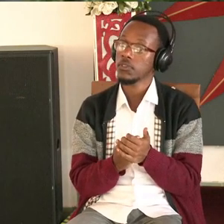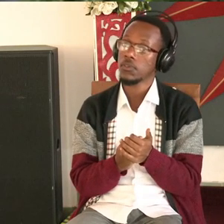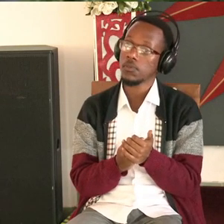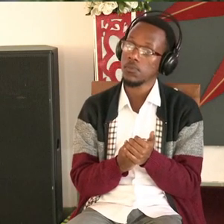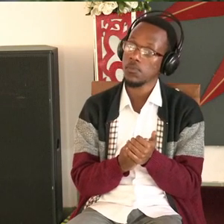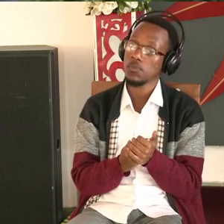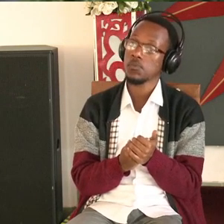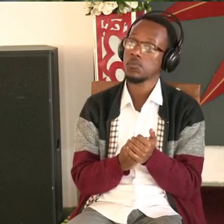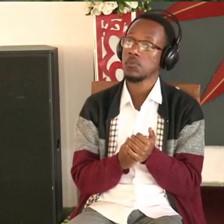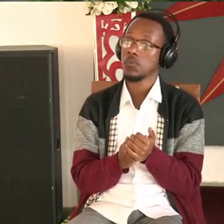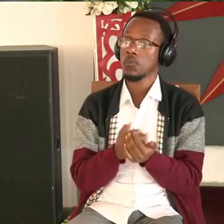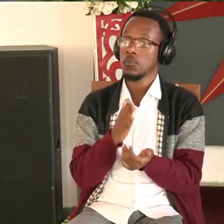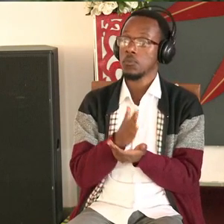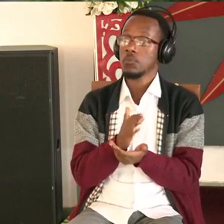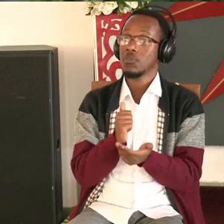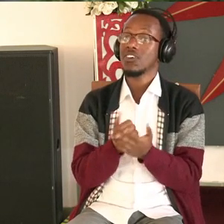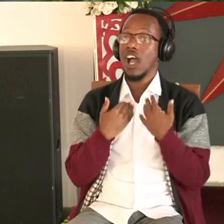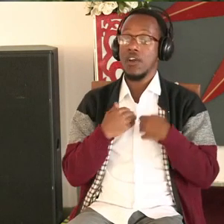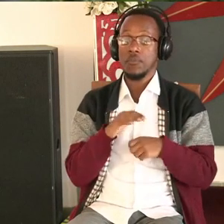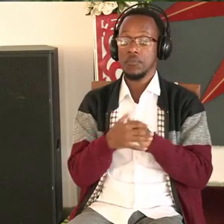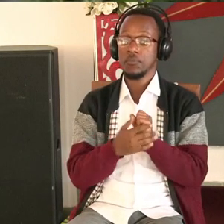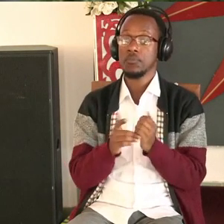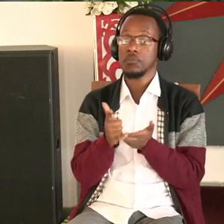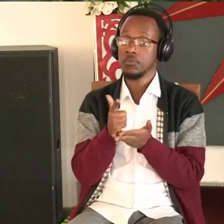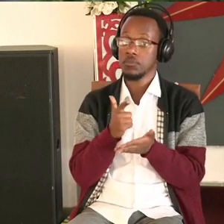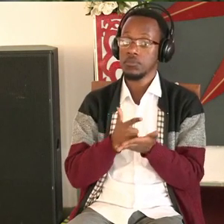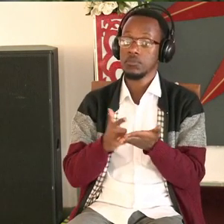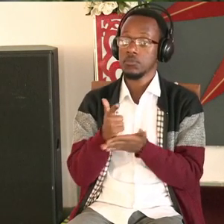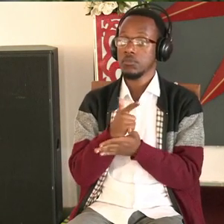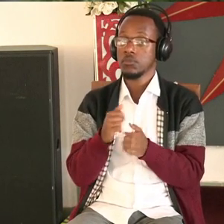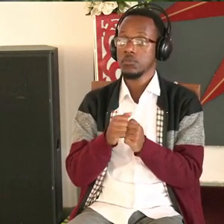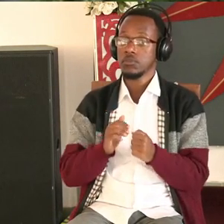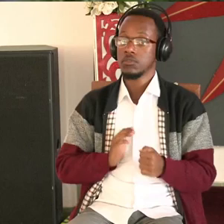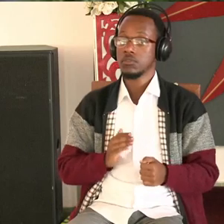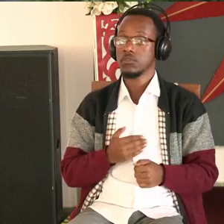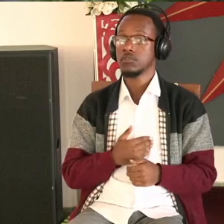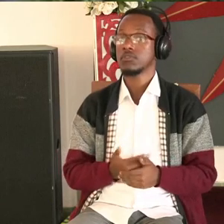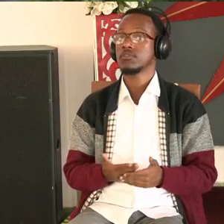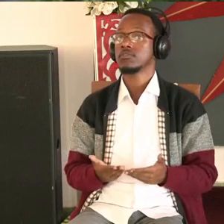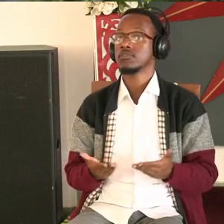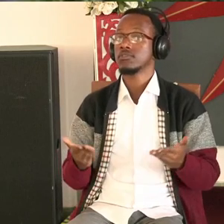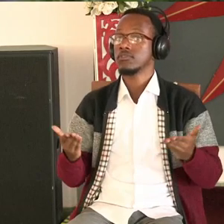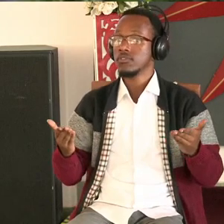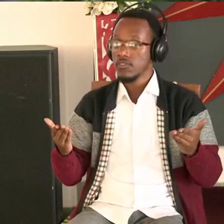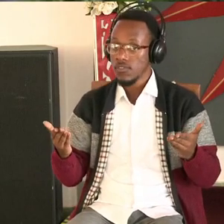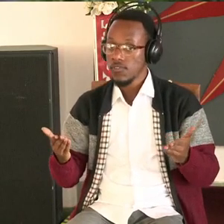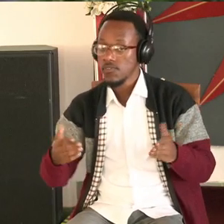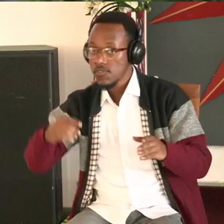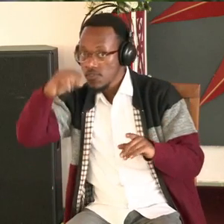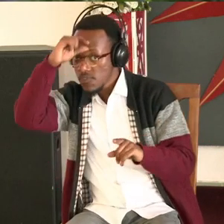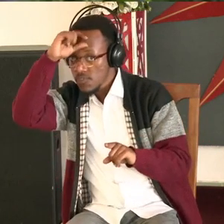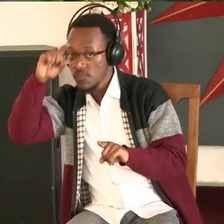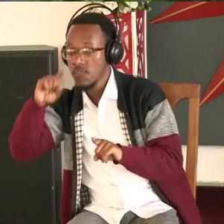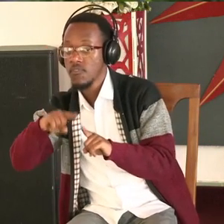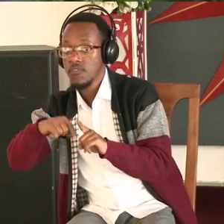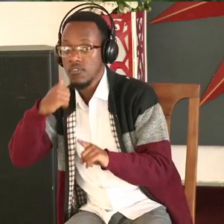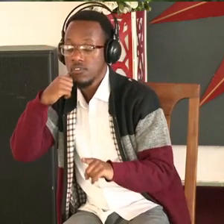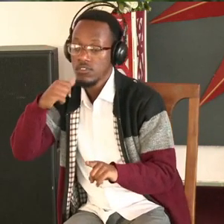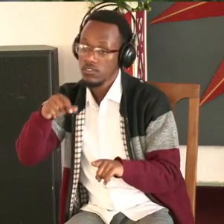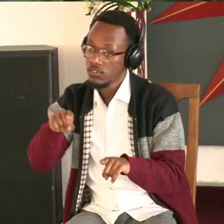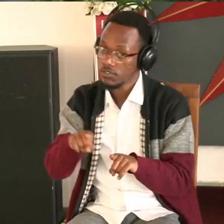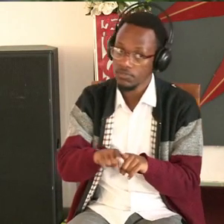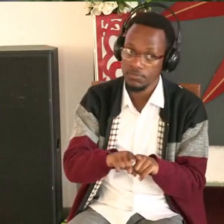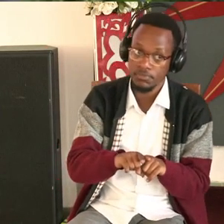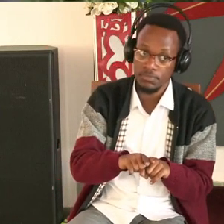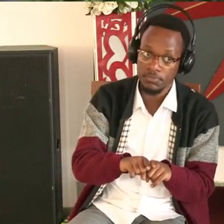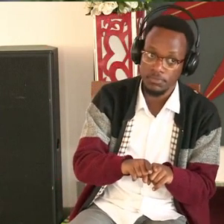il a conclu une alliance avec nous. Yagiranye isezerano natwe. frères et